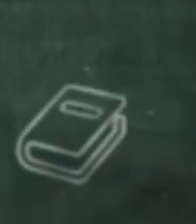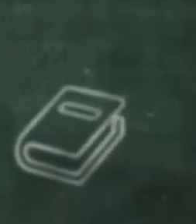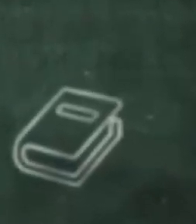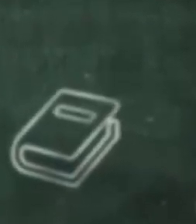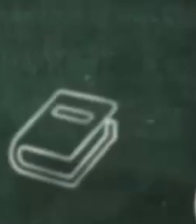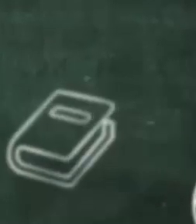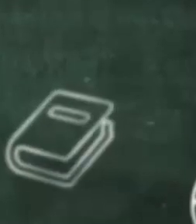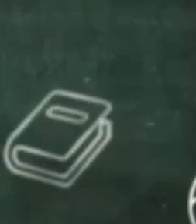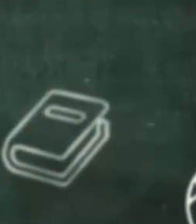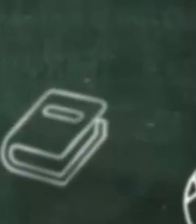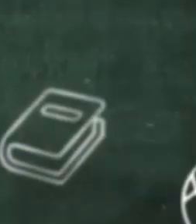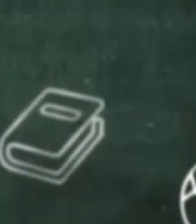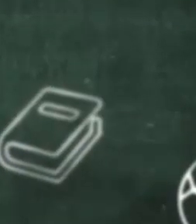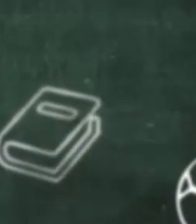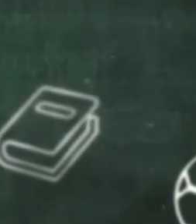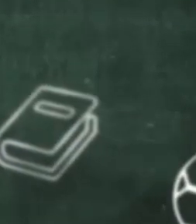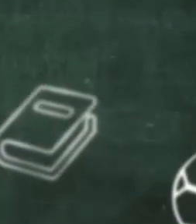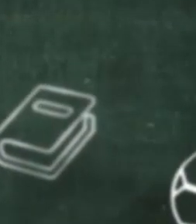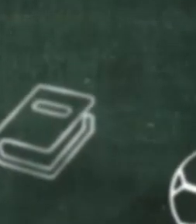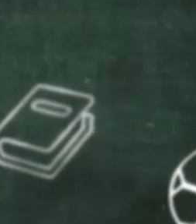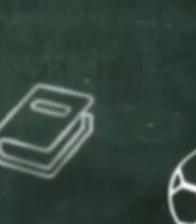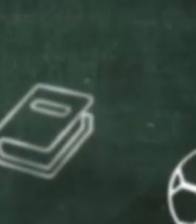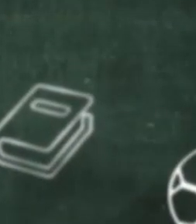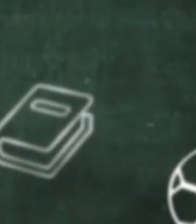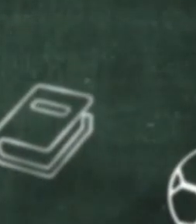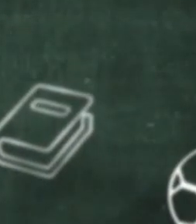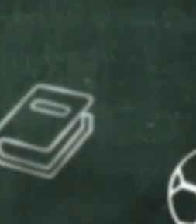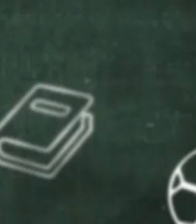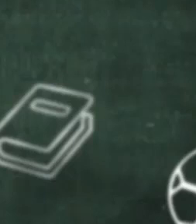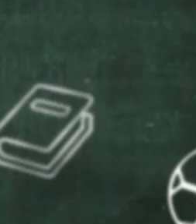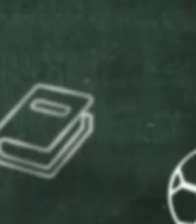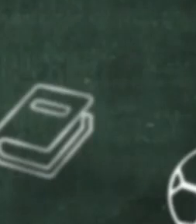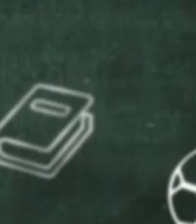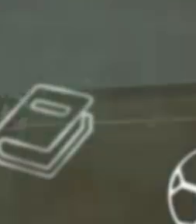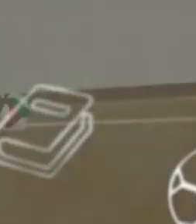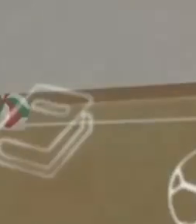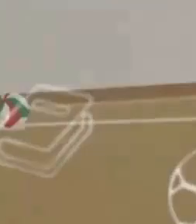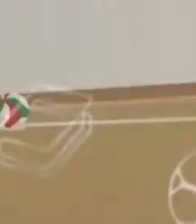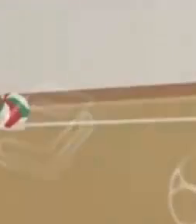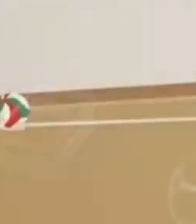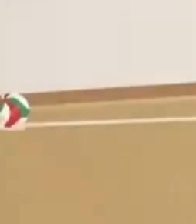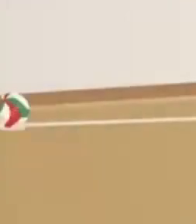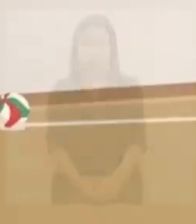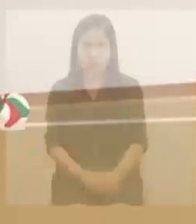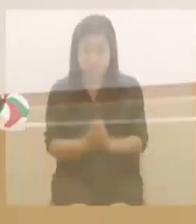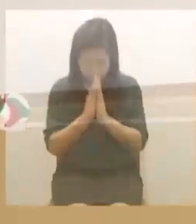ค้นหาในสิ่งที่ฝันศรัทธามุ่งมั่นขยันและอดท